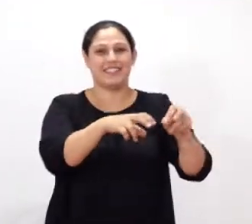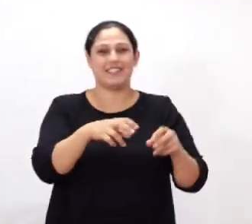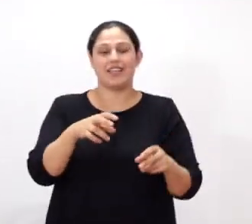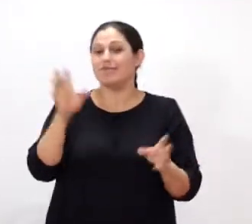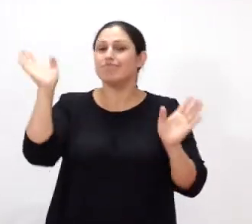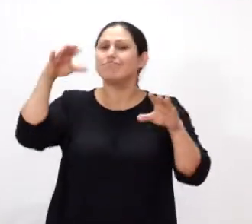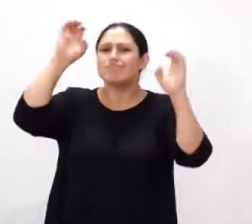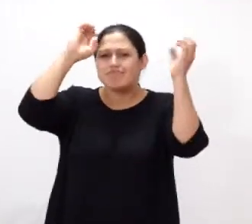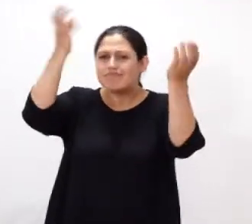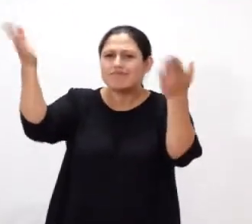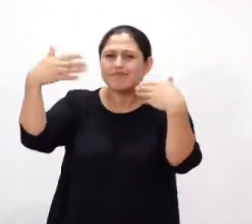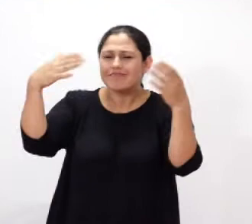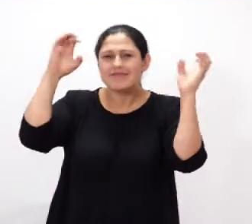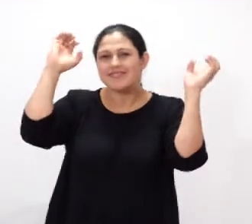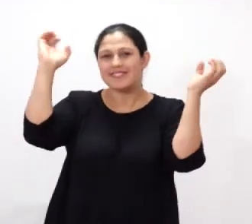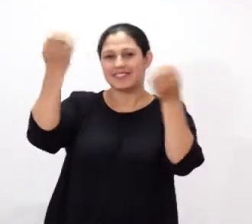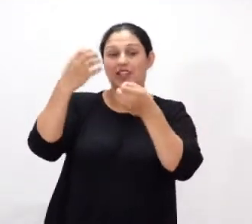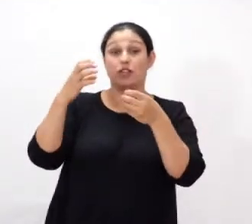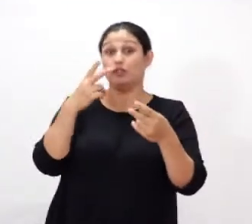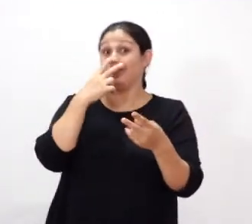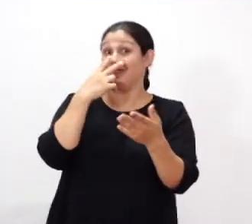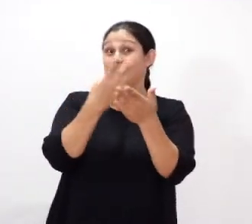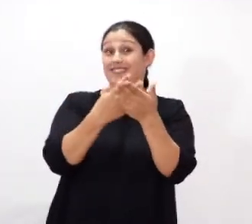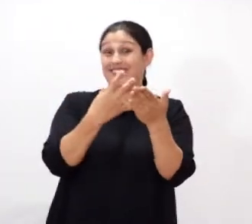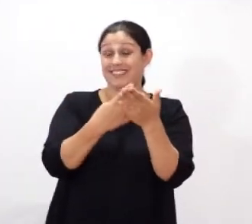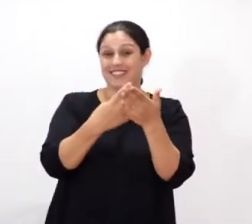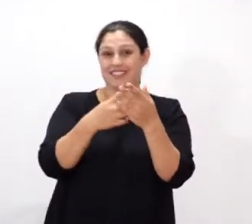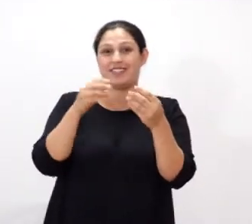حرف خوراک انا